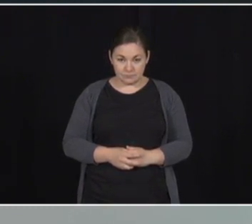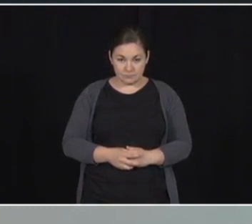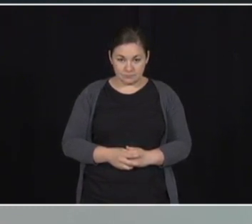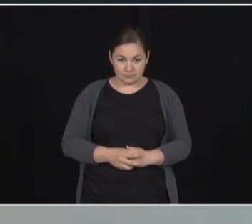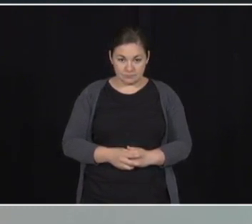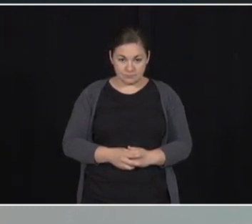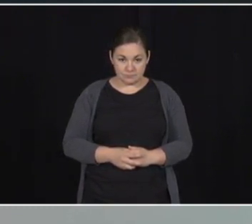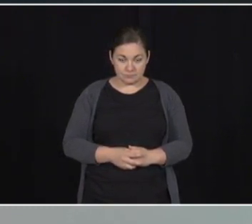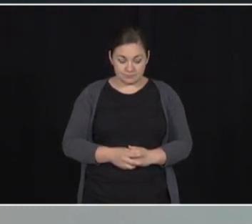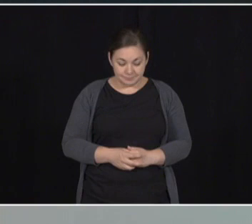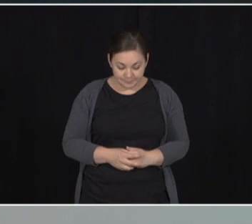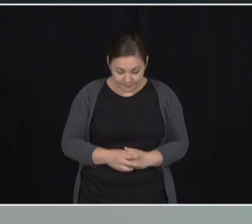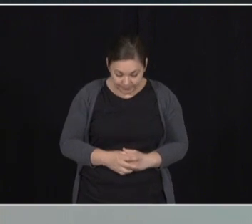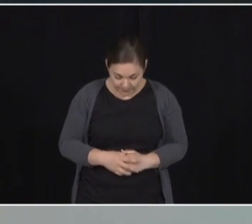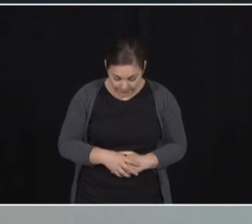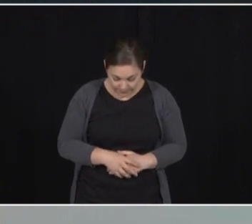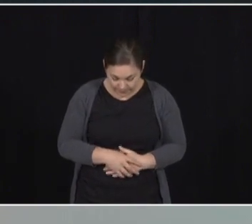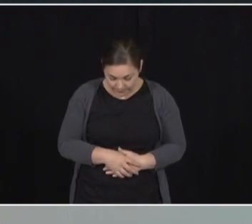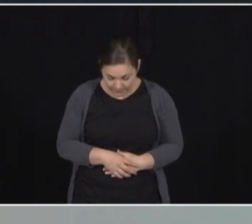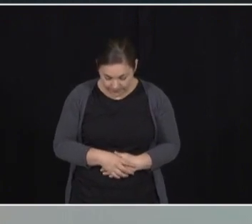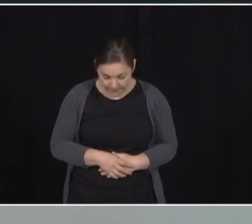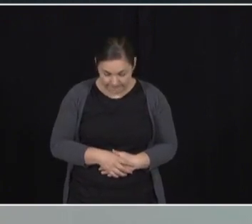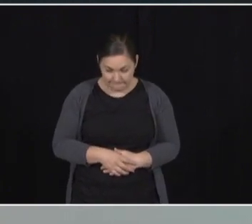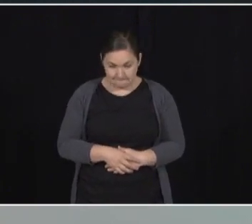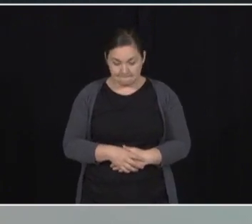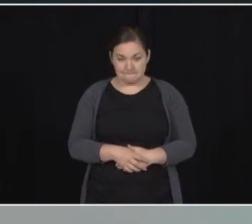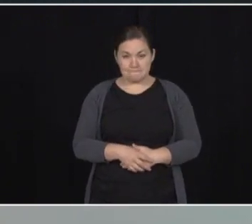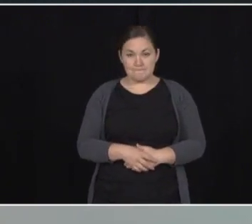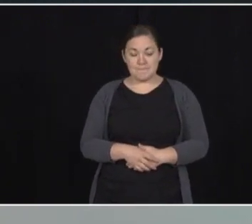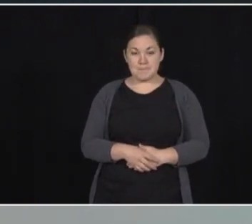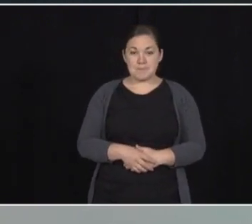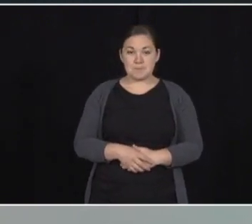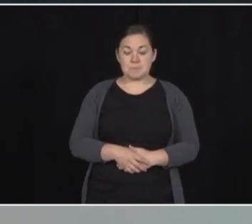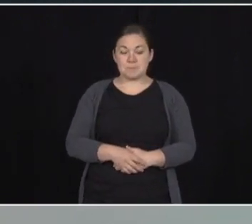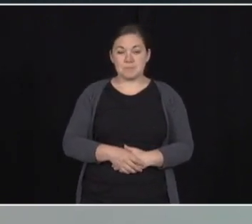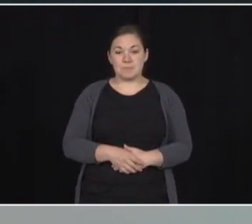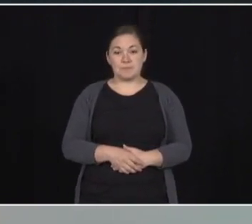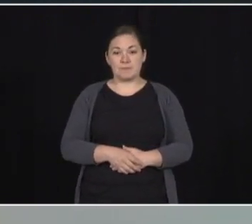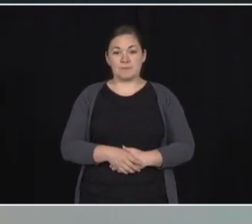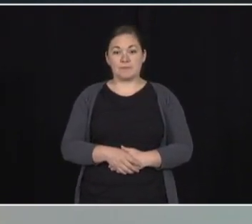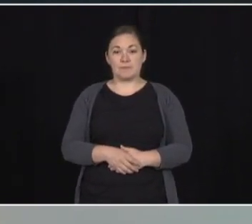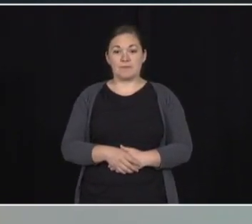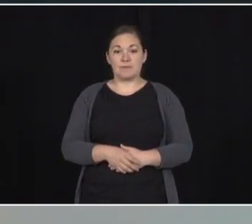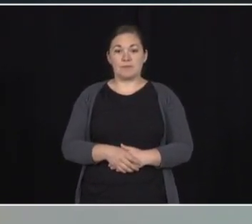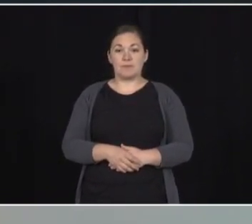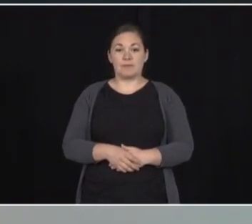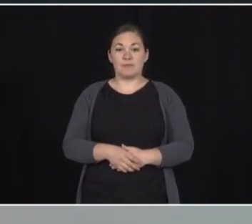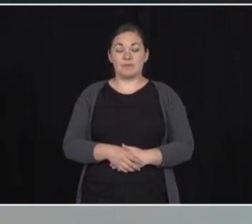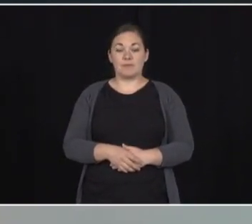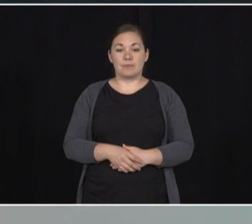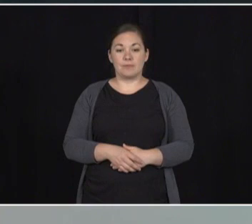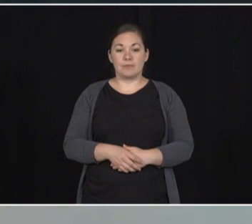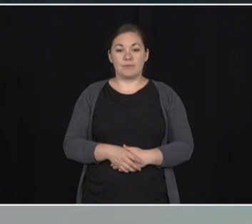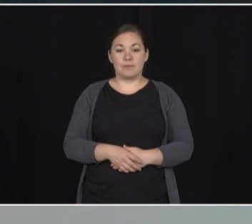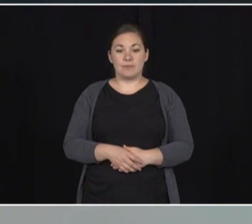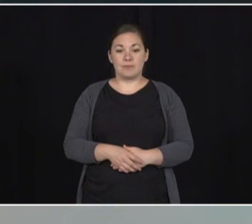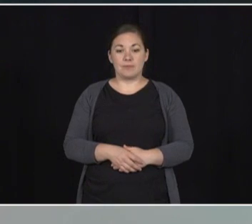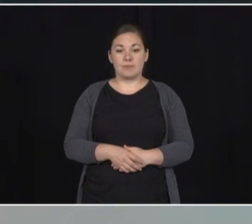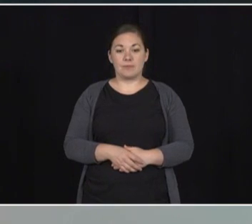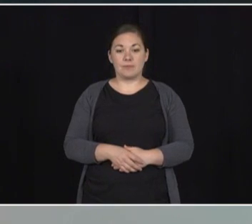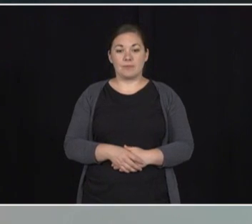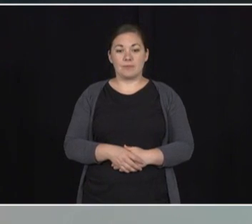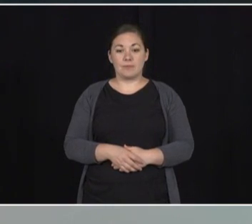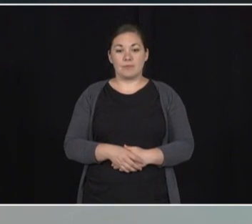ont également eu du mal à couvrir leurs frais de l'exploitation. Alors, pour contribuer à